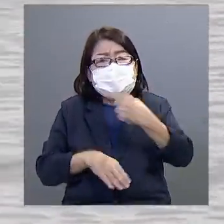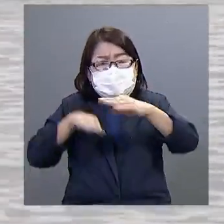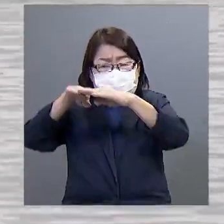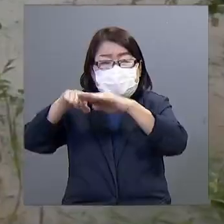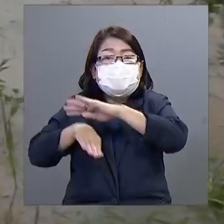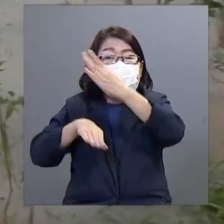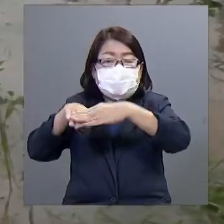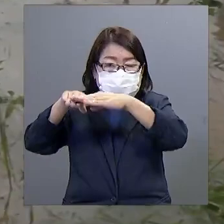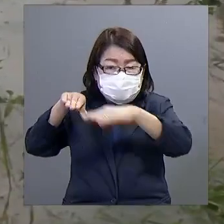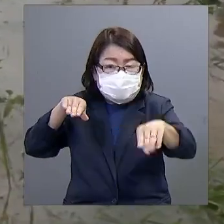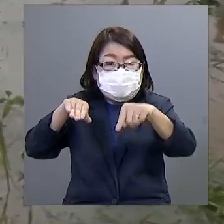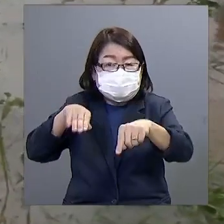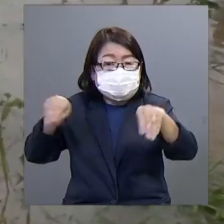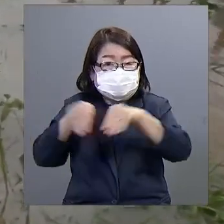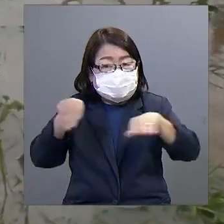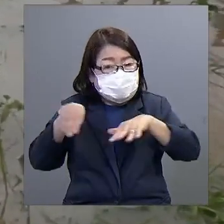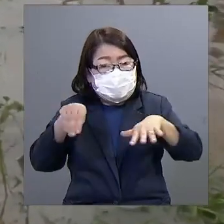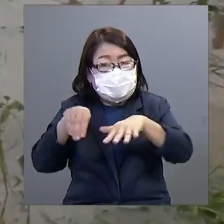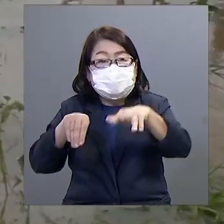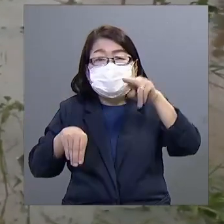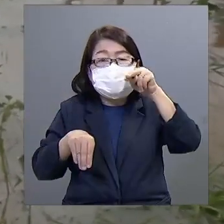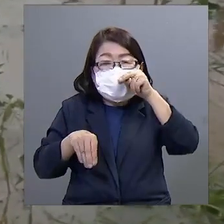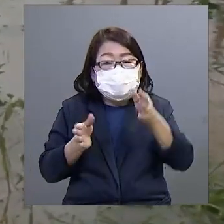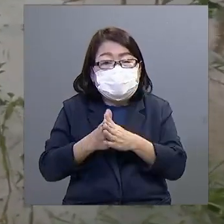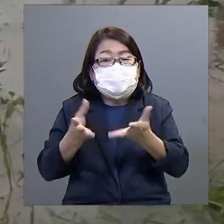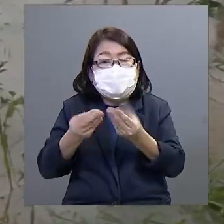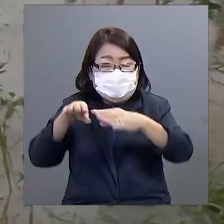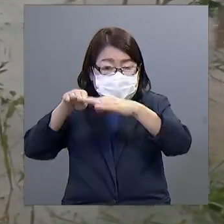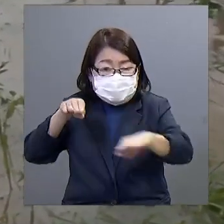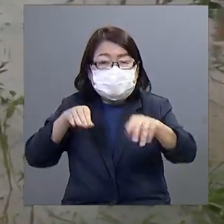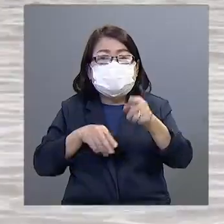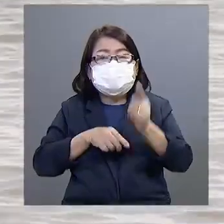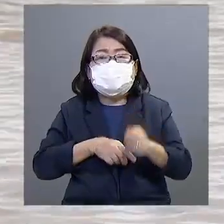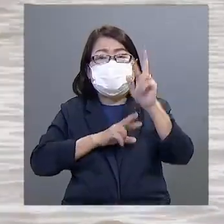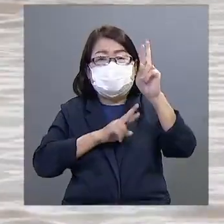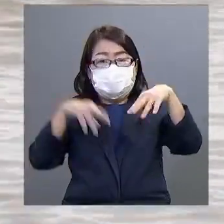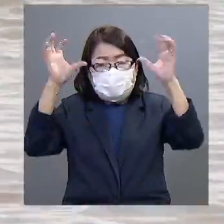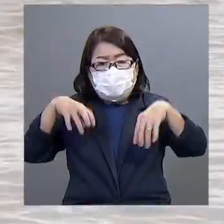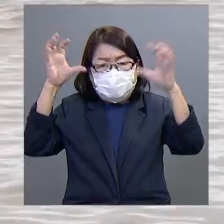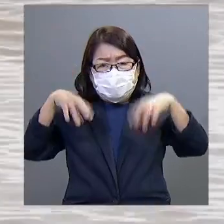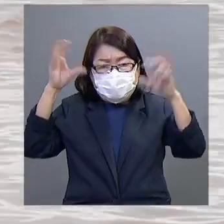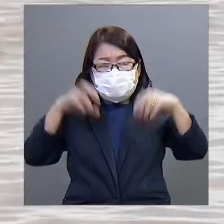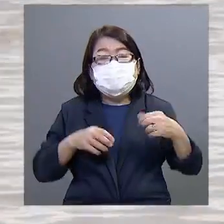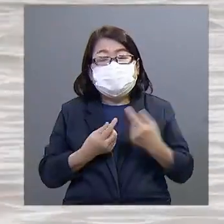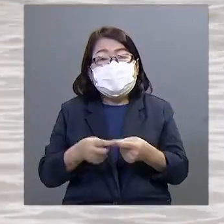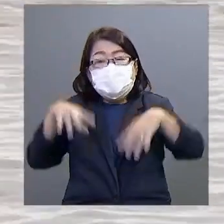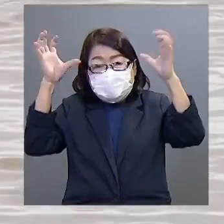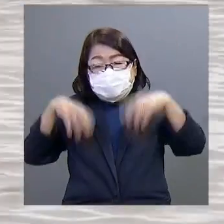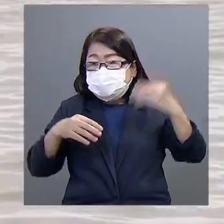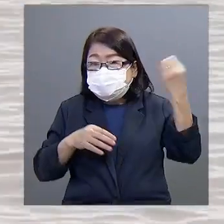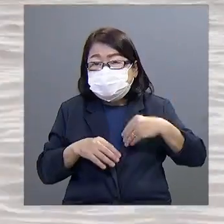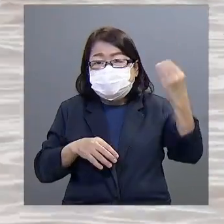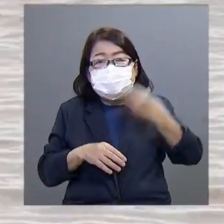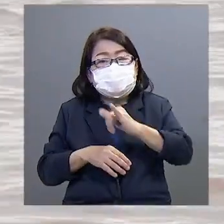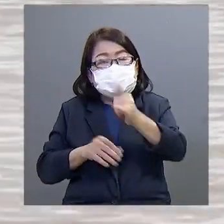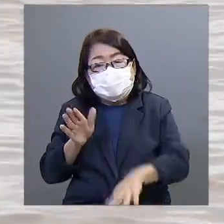น้ำไพ่านและใบริเวณ thierruhmให้ระวะอดลายจากผลที่ตกหนักถึนักมากซึผลทตกสาสมนั้นอาจจะทำใหเกิดน้ำทวมฉับพลัน